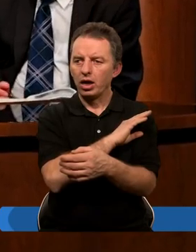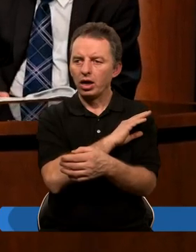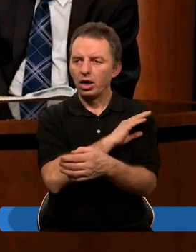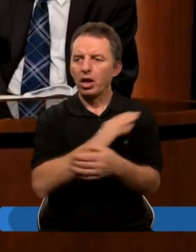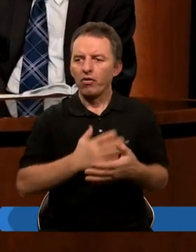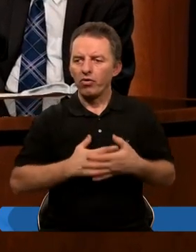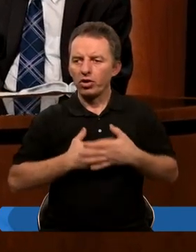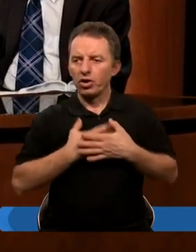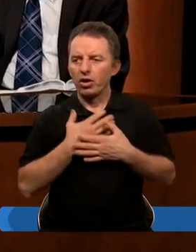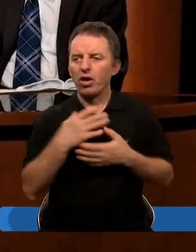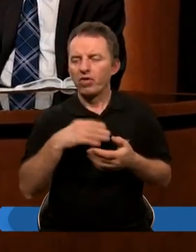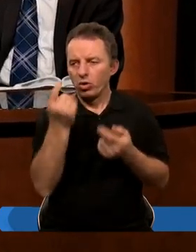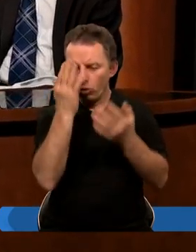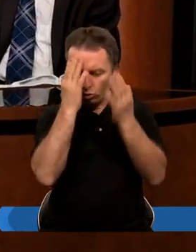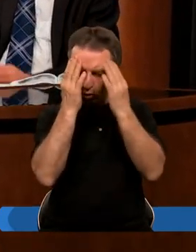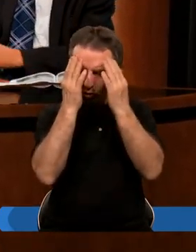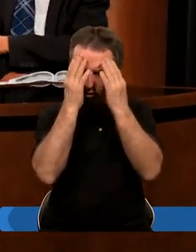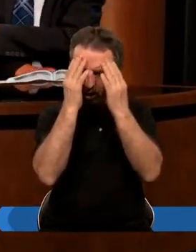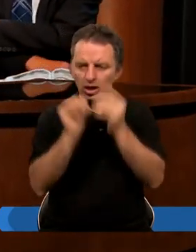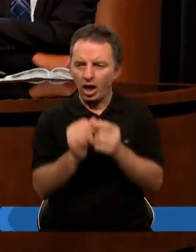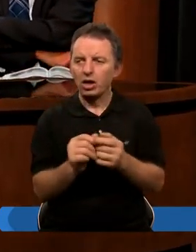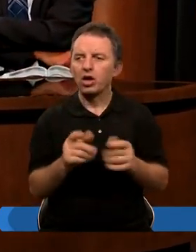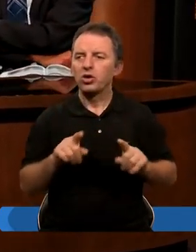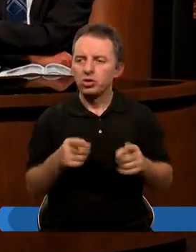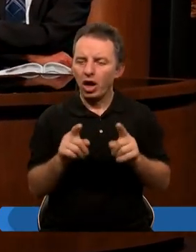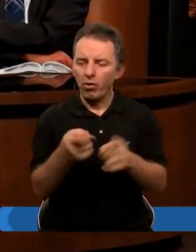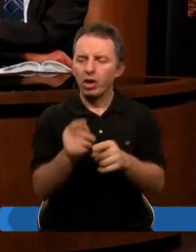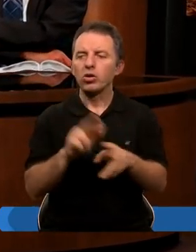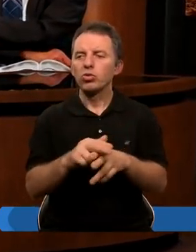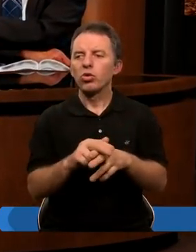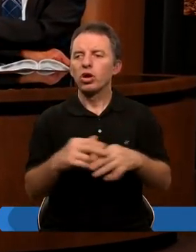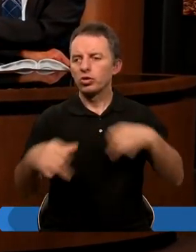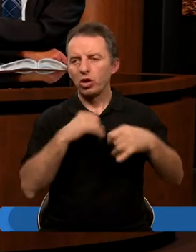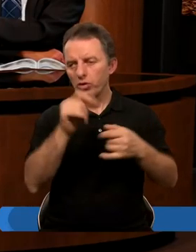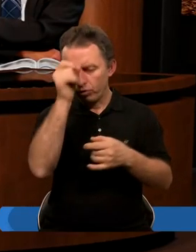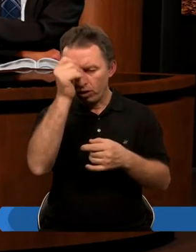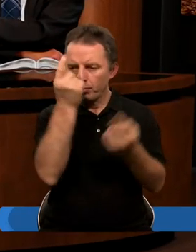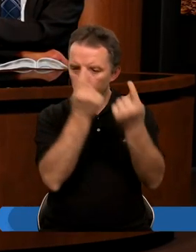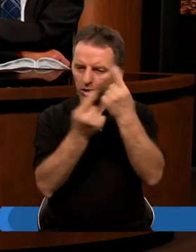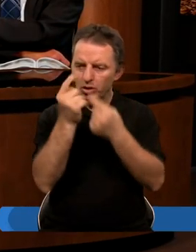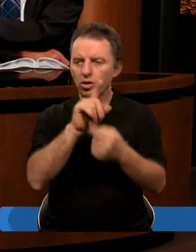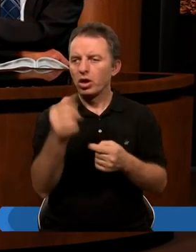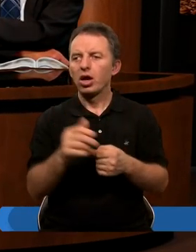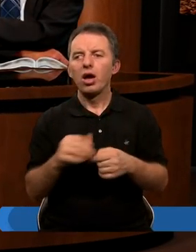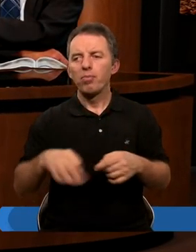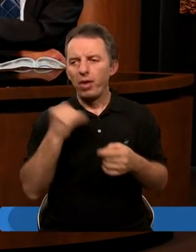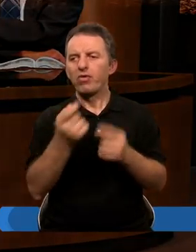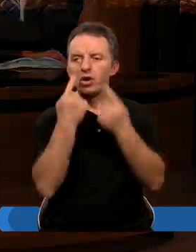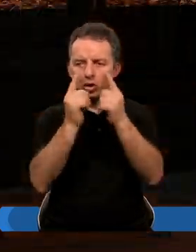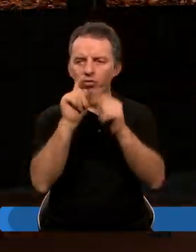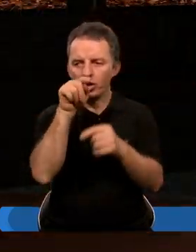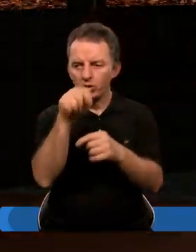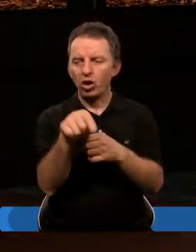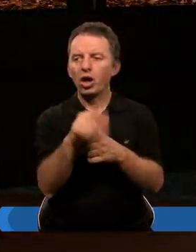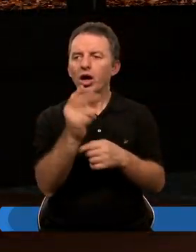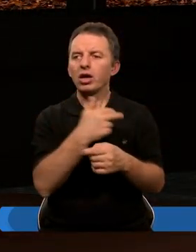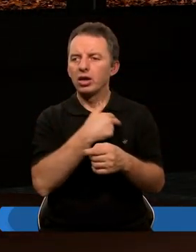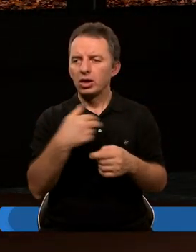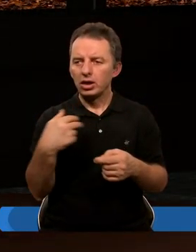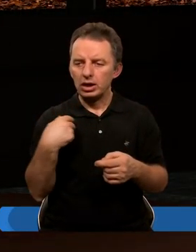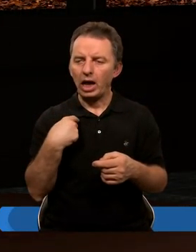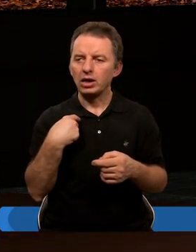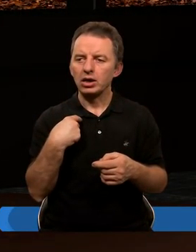Wiecie, wydaje mi się, że warto sobie uświadomić taki mechanizm, jaki rządzi w człowieku. Otóż tak. Myślę, że Paweł zauważał to, że każdy z